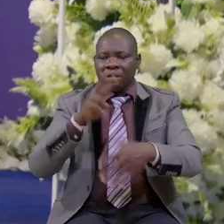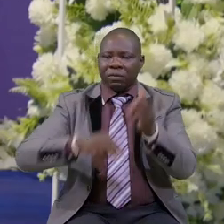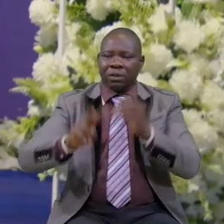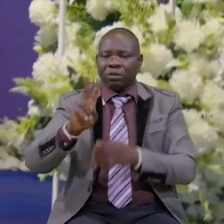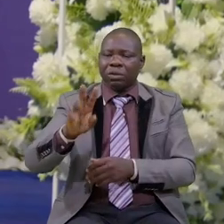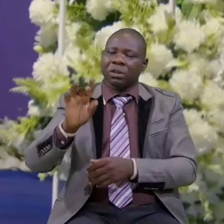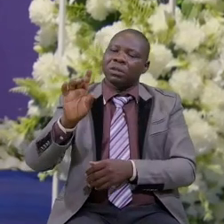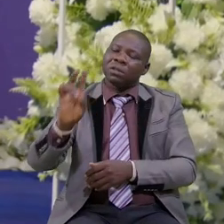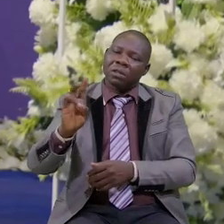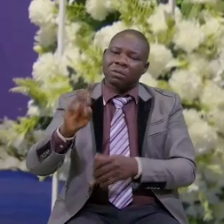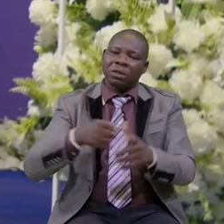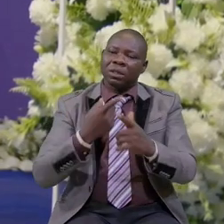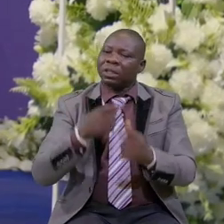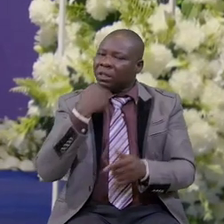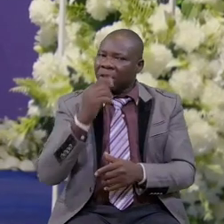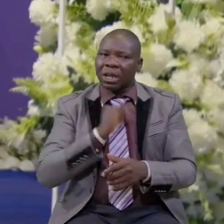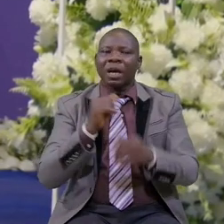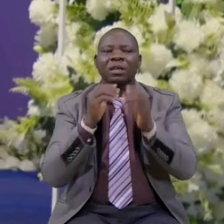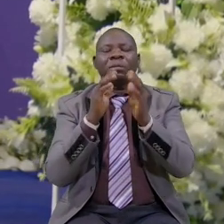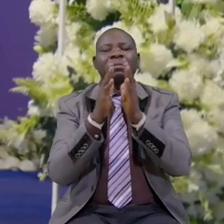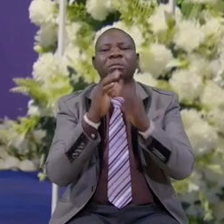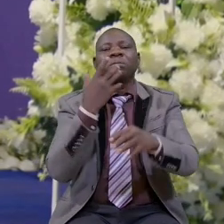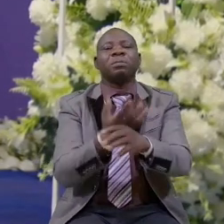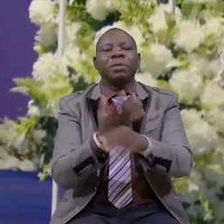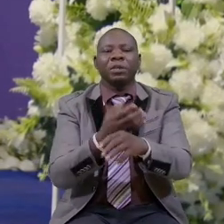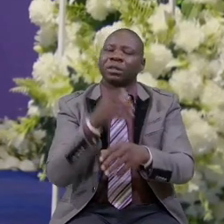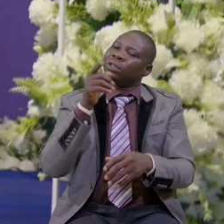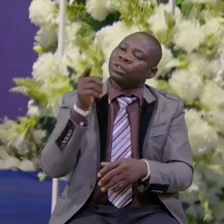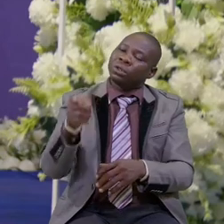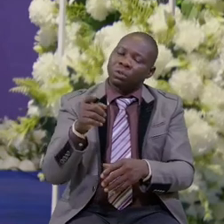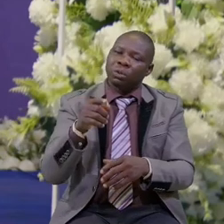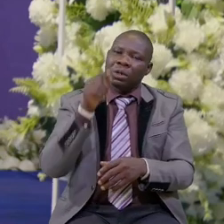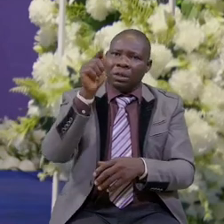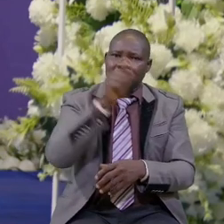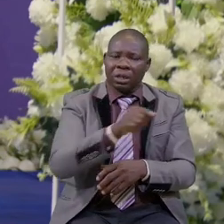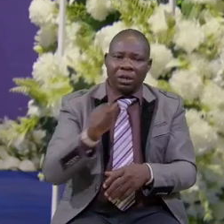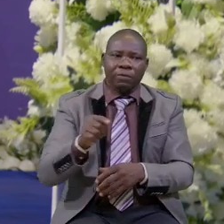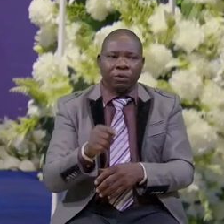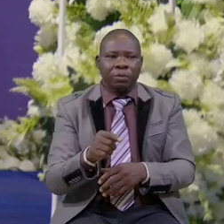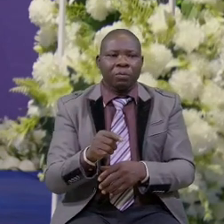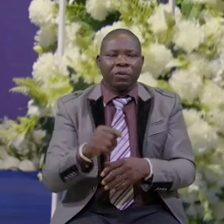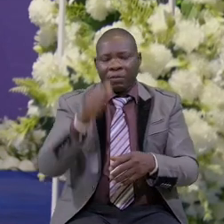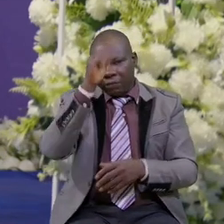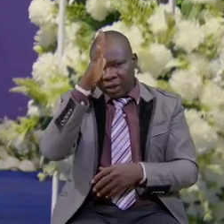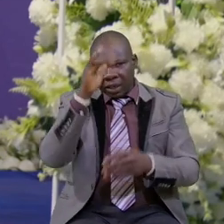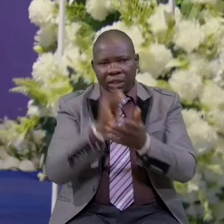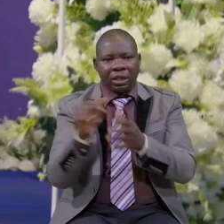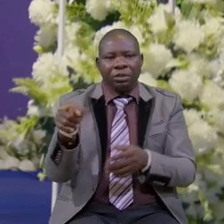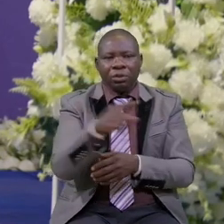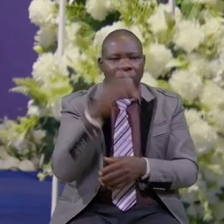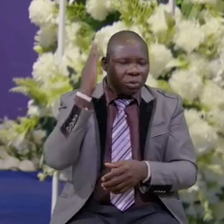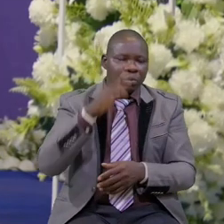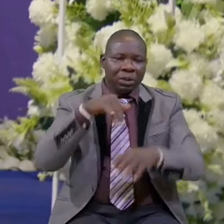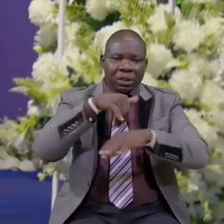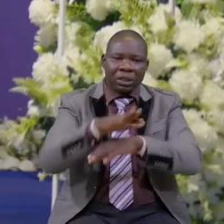dit, je te prie donc, Père Abraham, d'envoyer